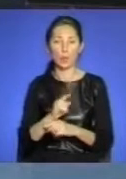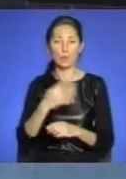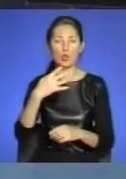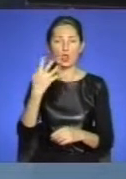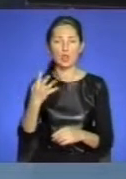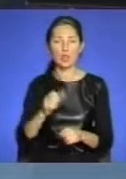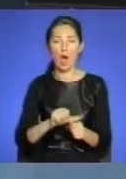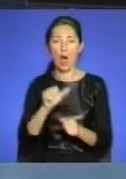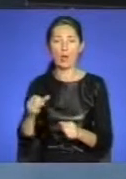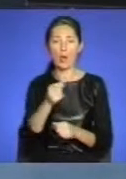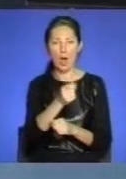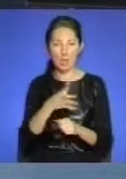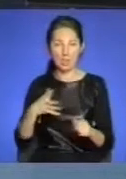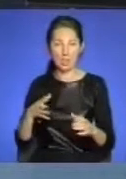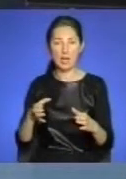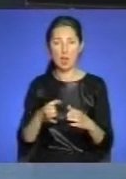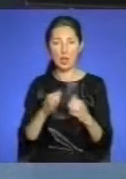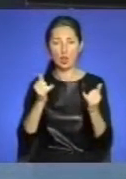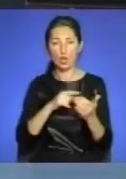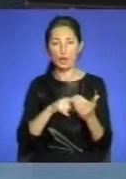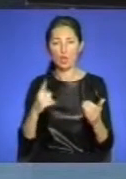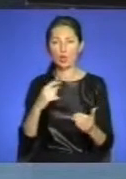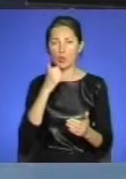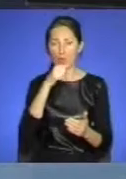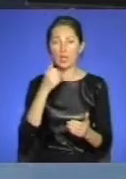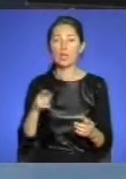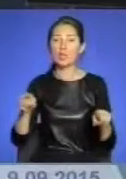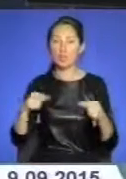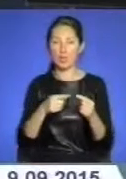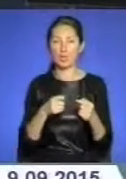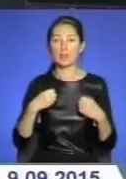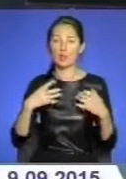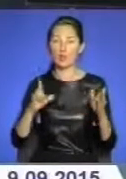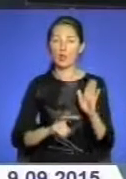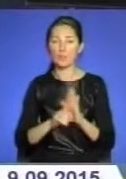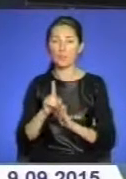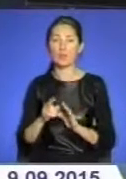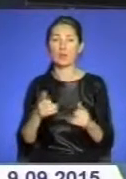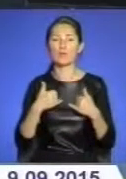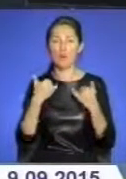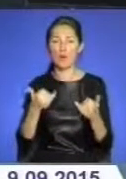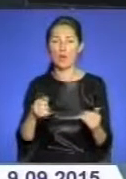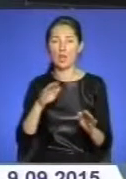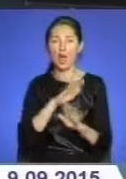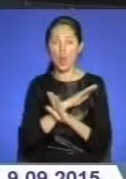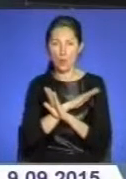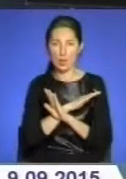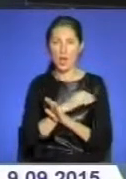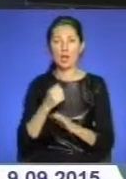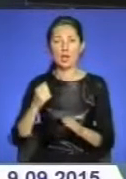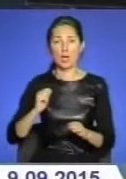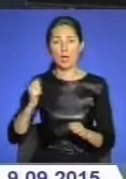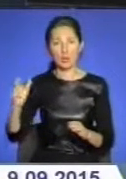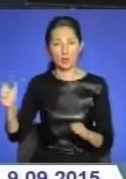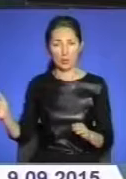44-та окрема артилерійська бригада сьогодні відзначила річницю створення. Урочистості розпочали з вшанування полеглих побратимів. Їх прізвища викорбовані не